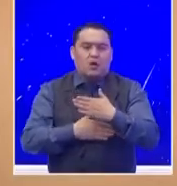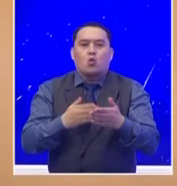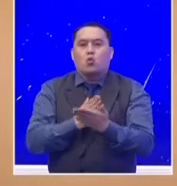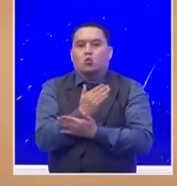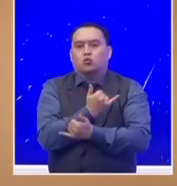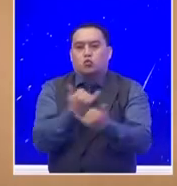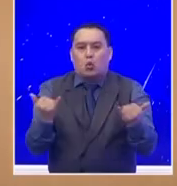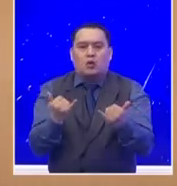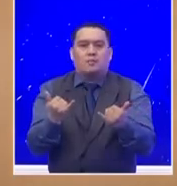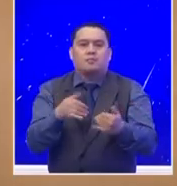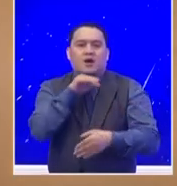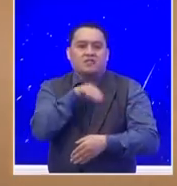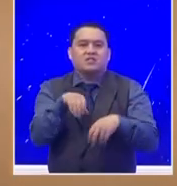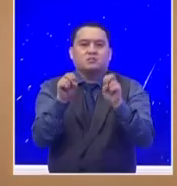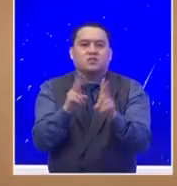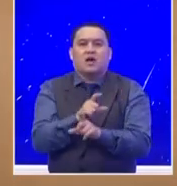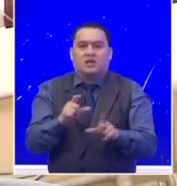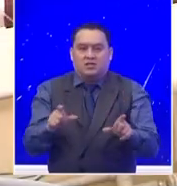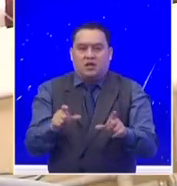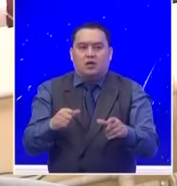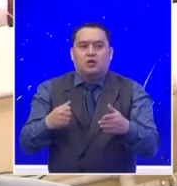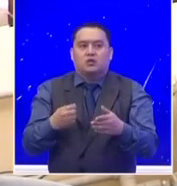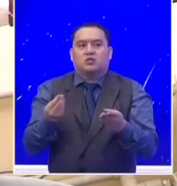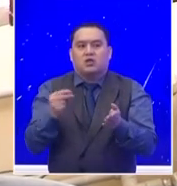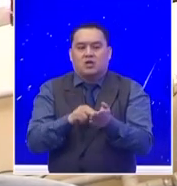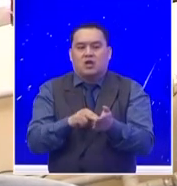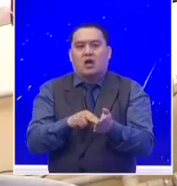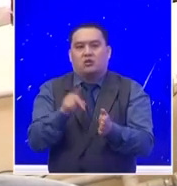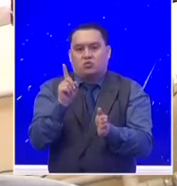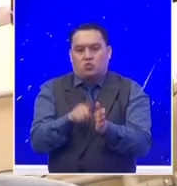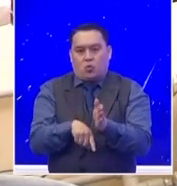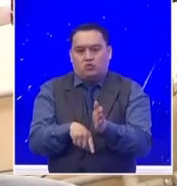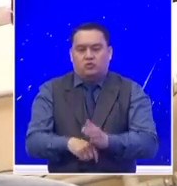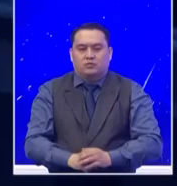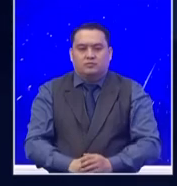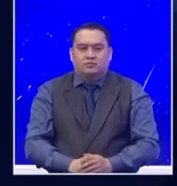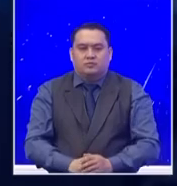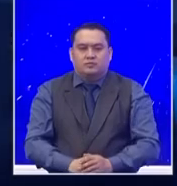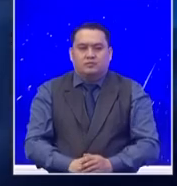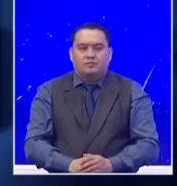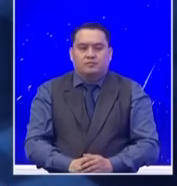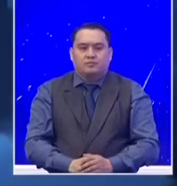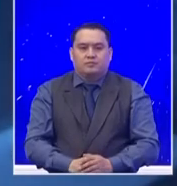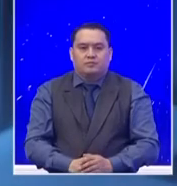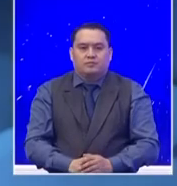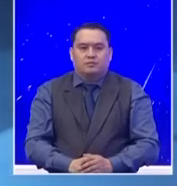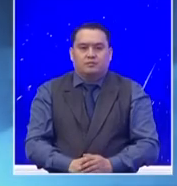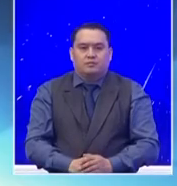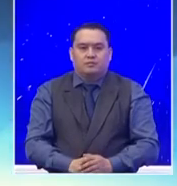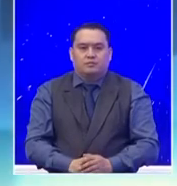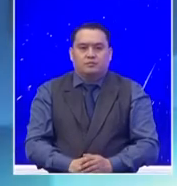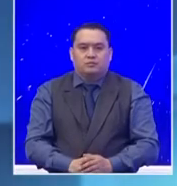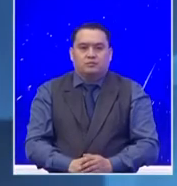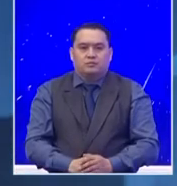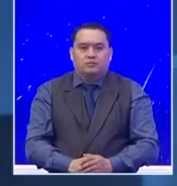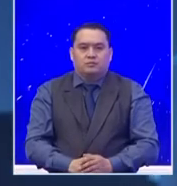здесь оказывают профессиональные специалисты, да и цена весьма доступная для каждого посетителя. Азат Жумаханов, Габит Кабдрахман,